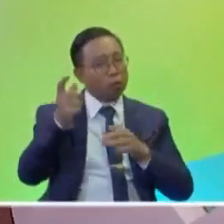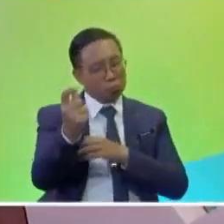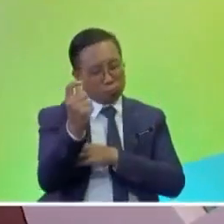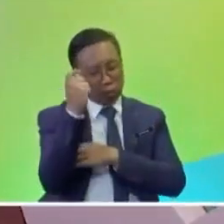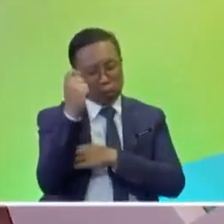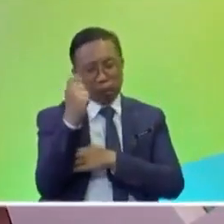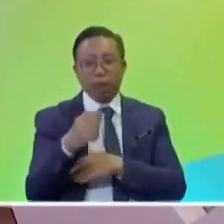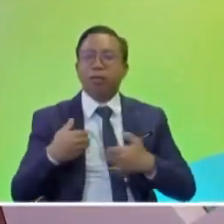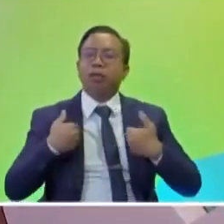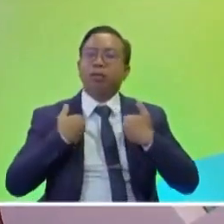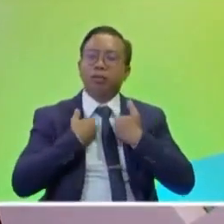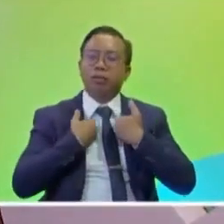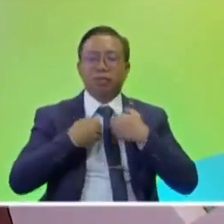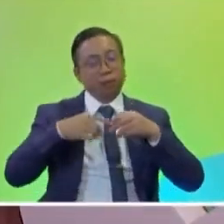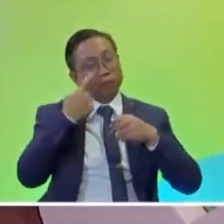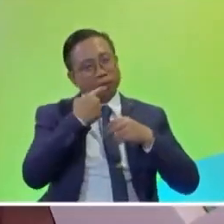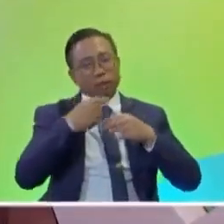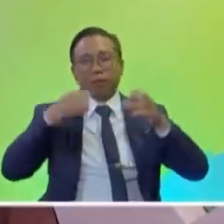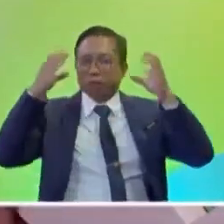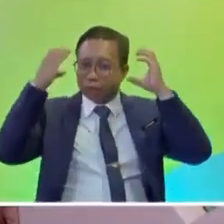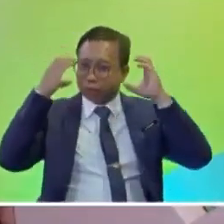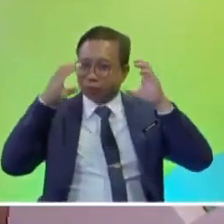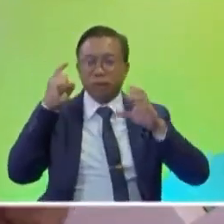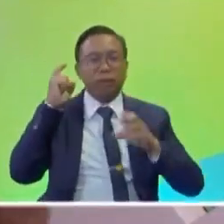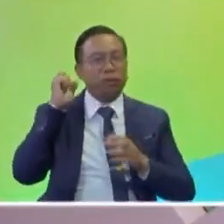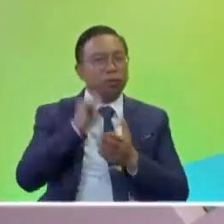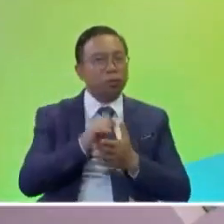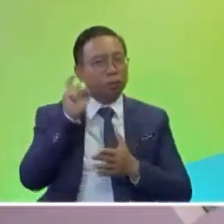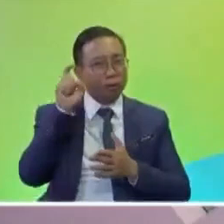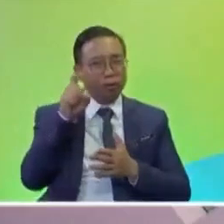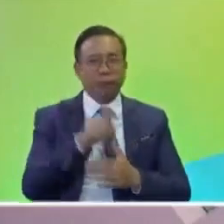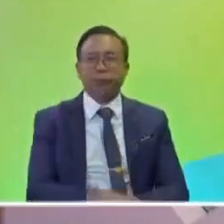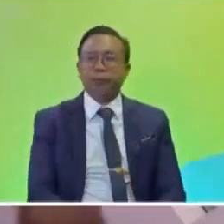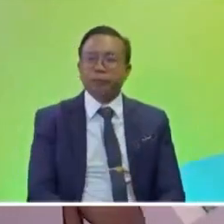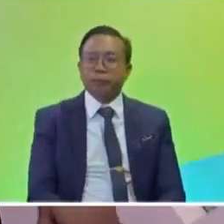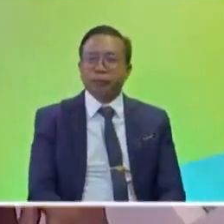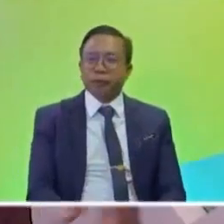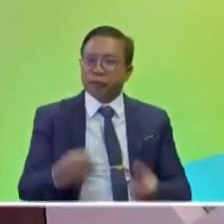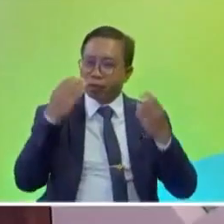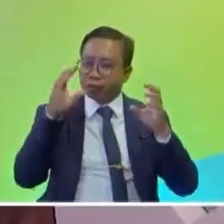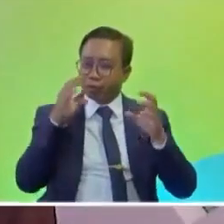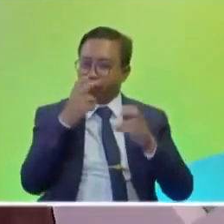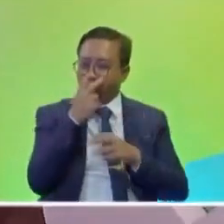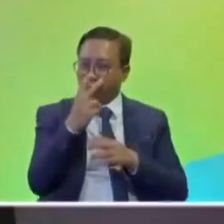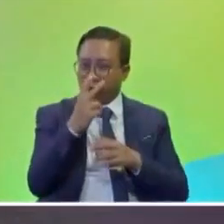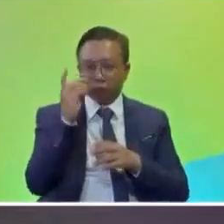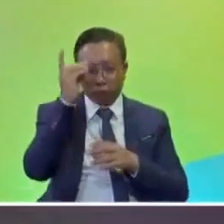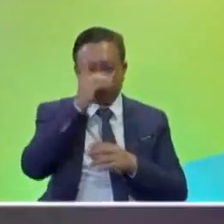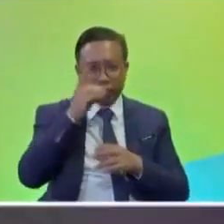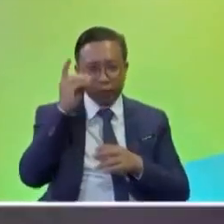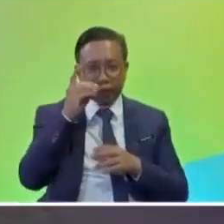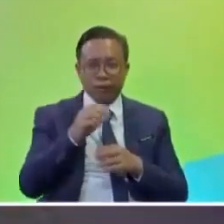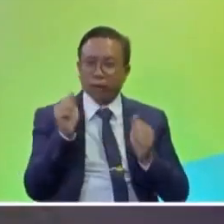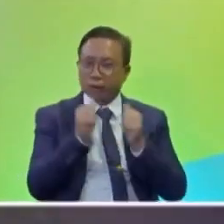Yang penatnya adalah cikgu. Itu pasti. Baik. Cikgu tak tahanlah tengok Abang Din je